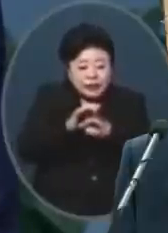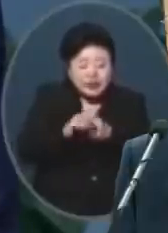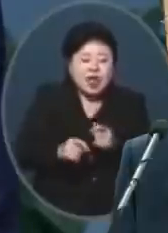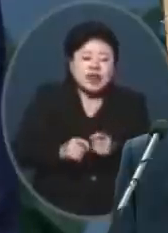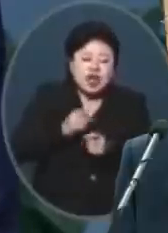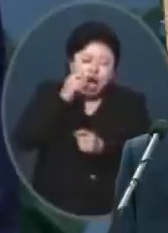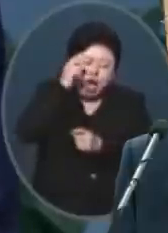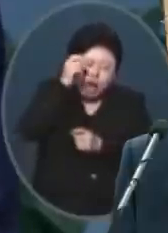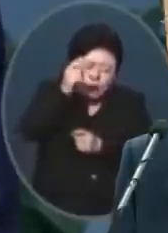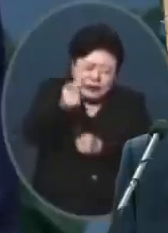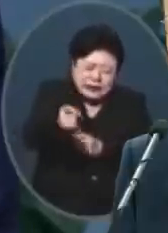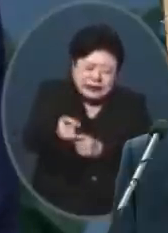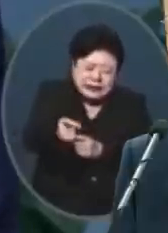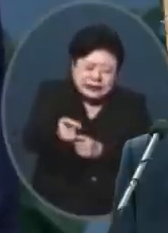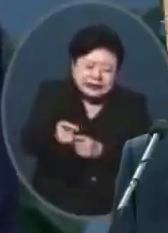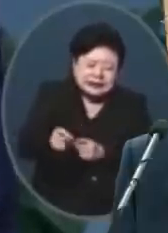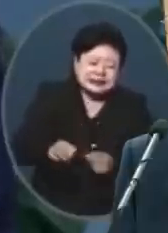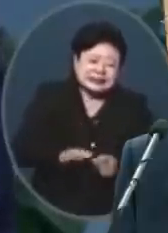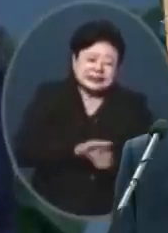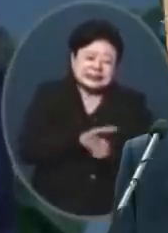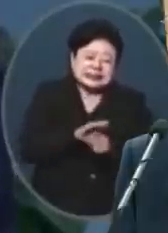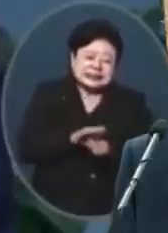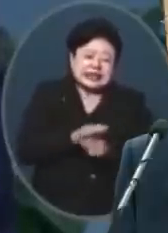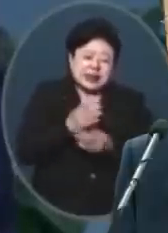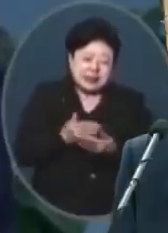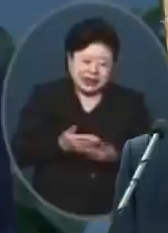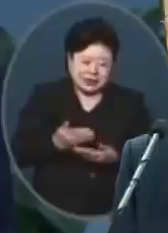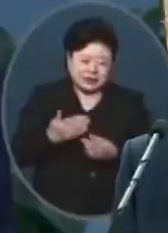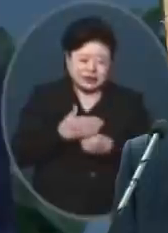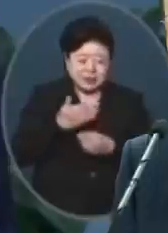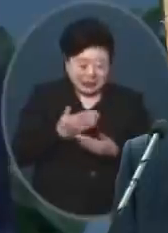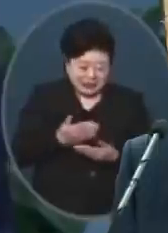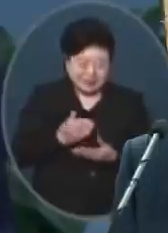영원히 살게 되는 것입니다